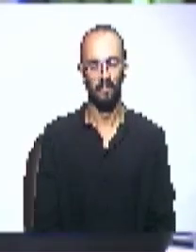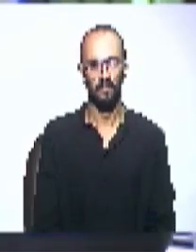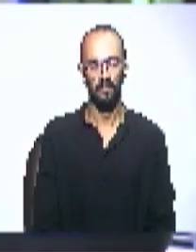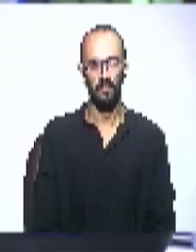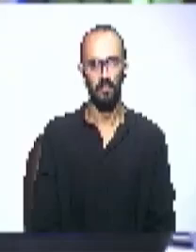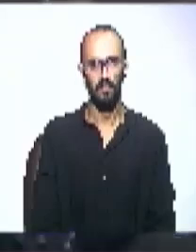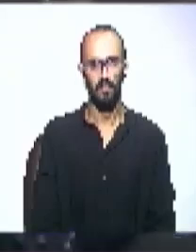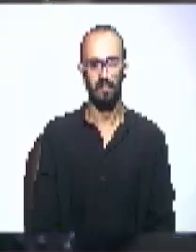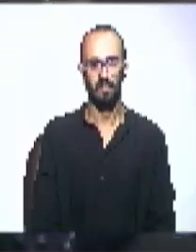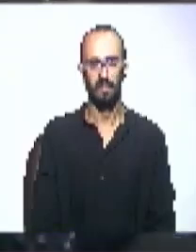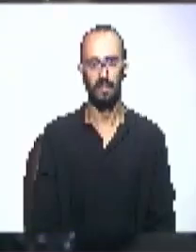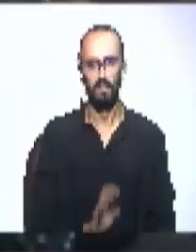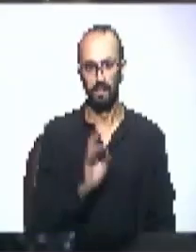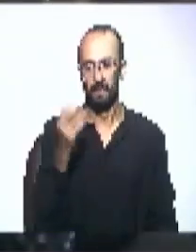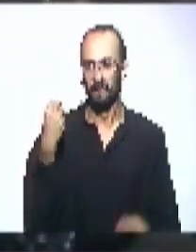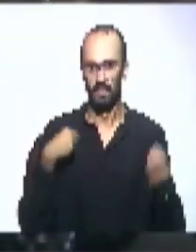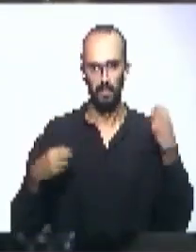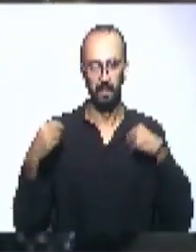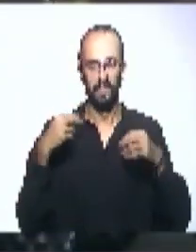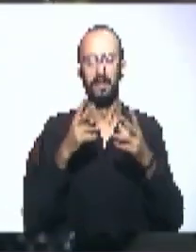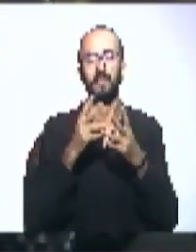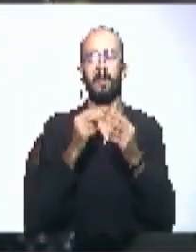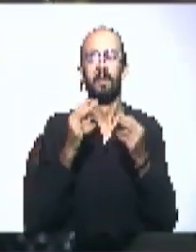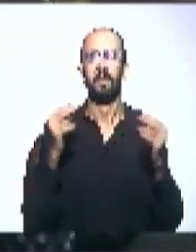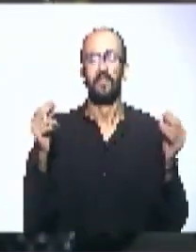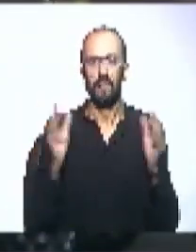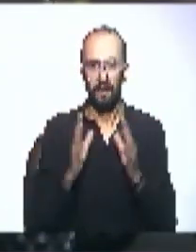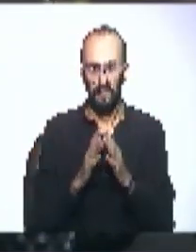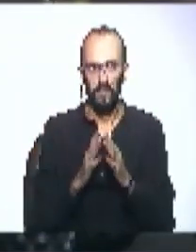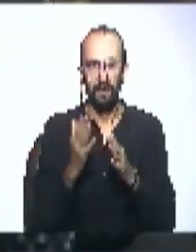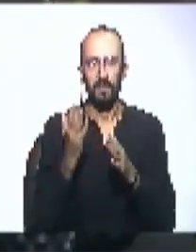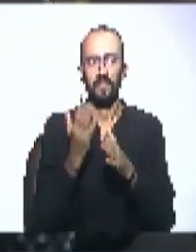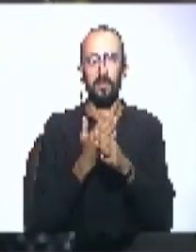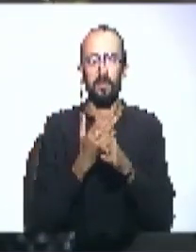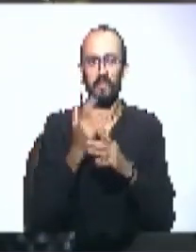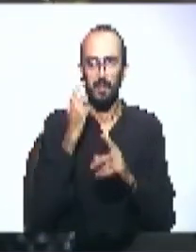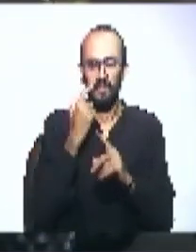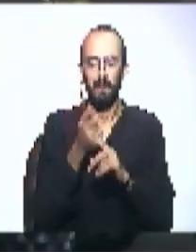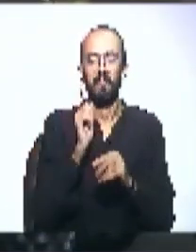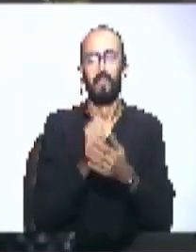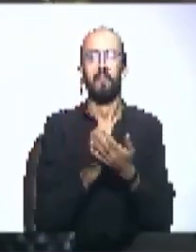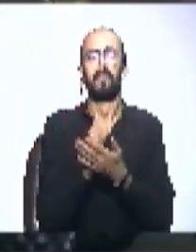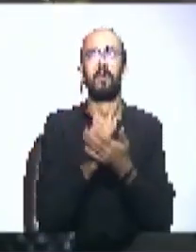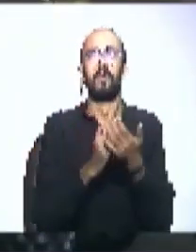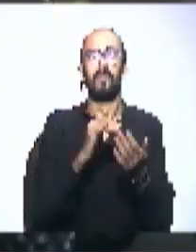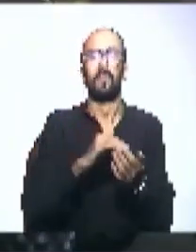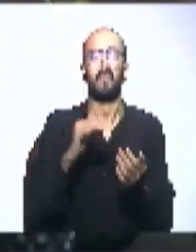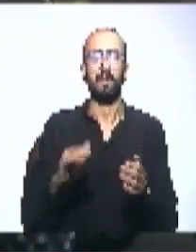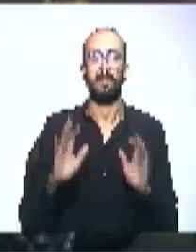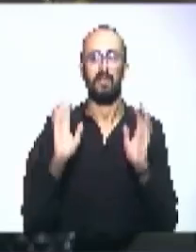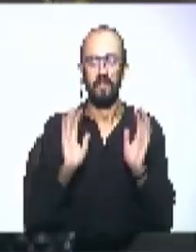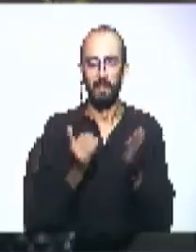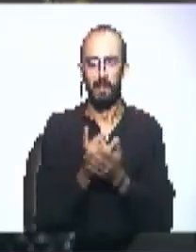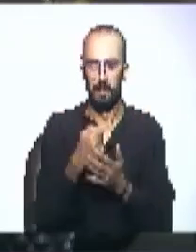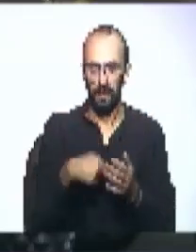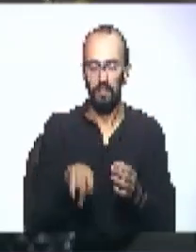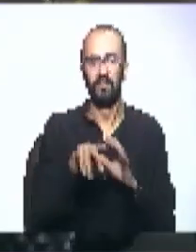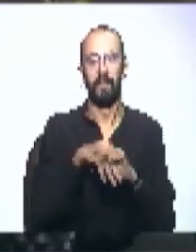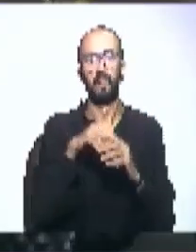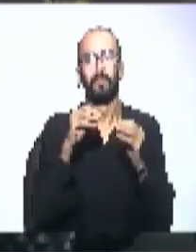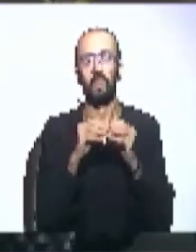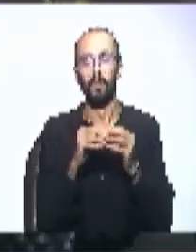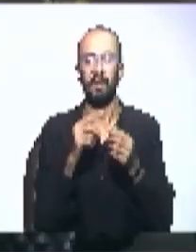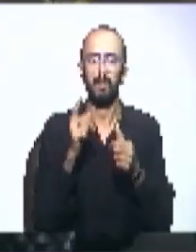يعني الشيف جاله طلبات كتيرة جدا الاهتمام بالفصل الدراسي والمدارس جاية ومش عارفين نعمل